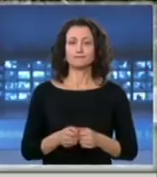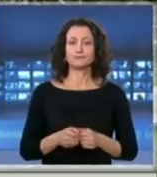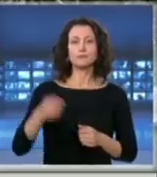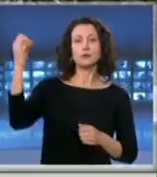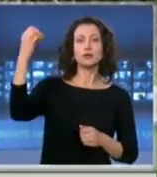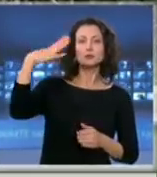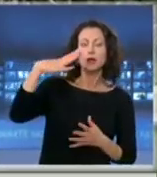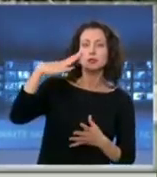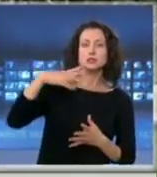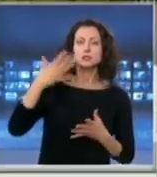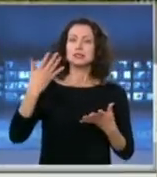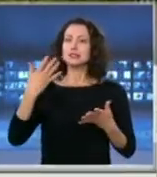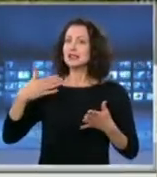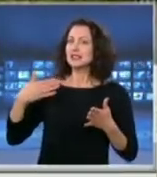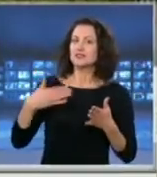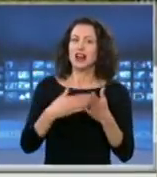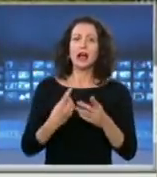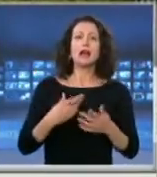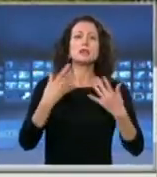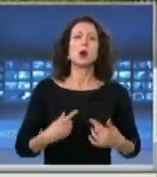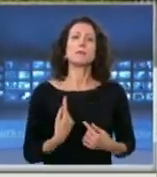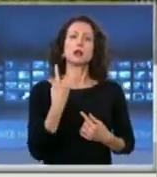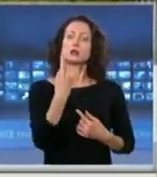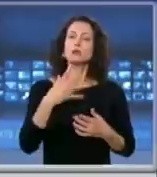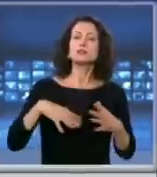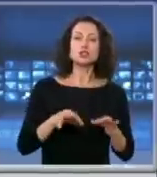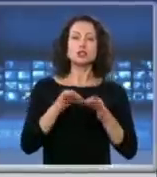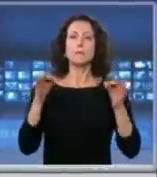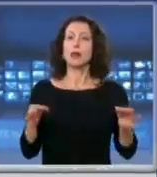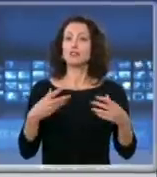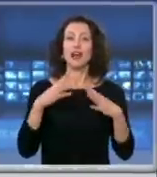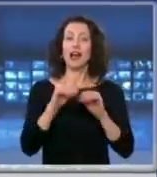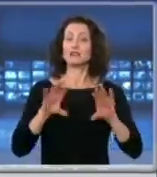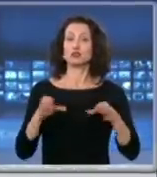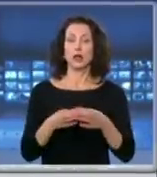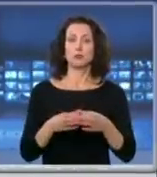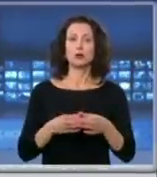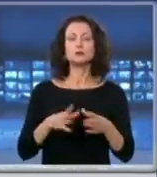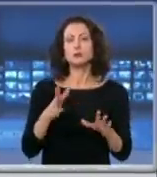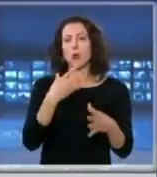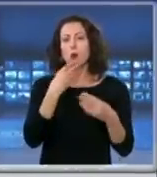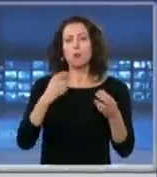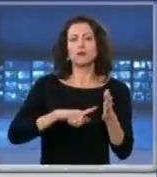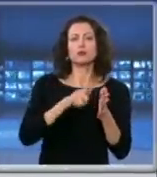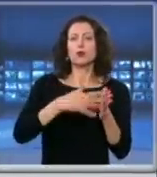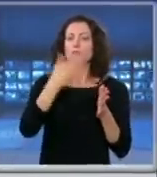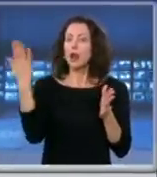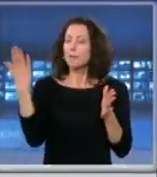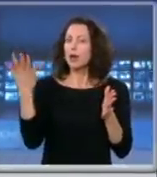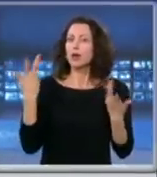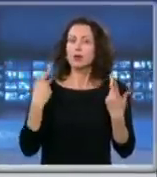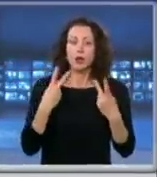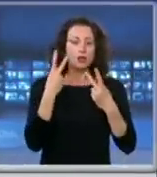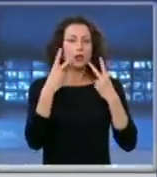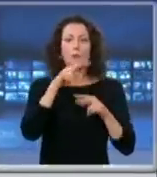Слънцето се превръща във враг номер едно на мерките, твърдят от щаба. С оправяне на времето се наблюдават множество